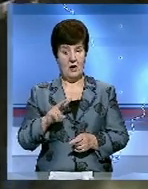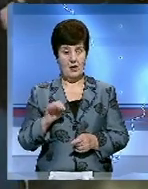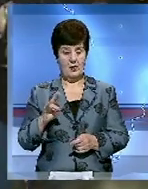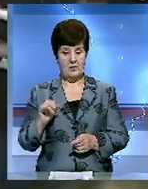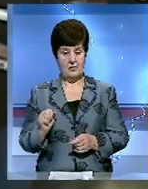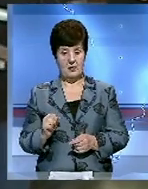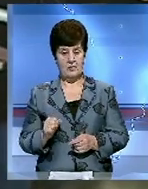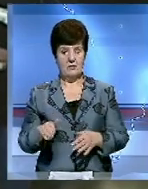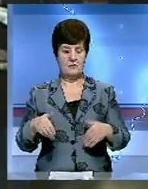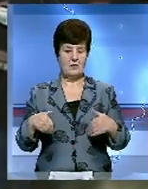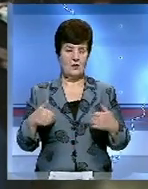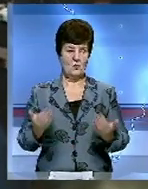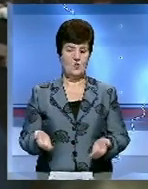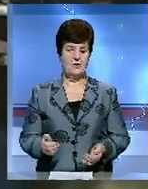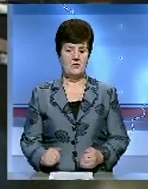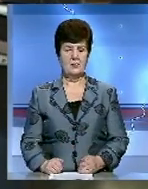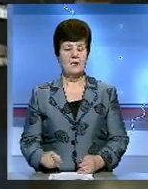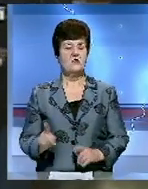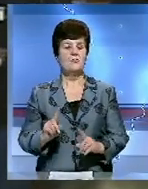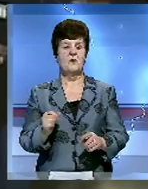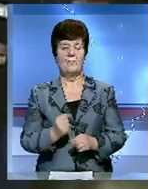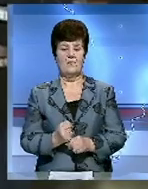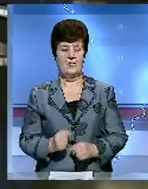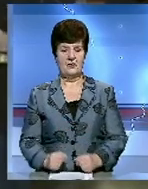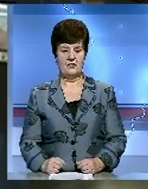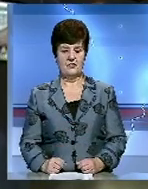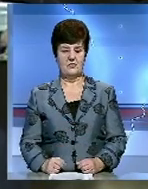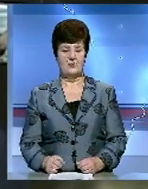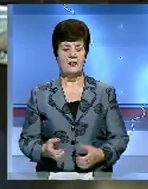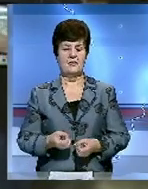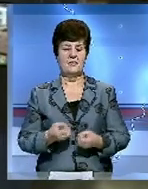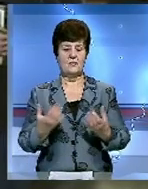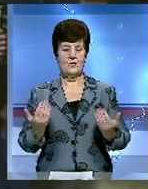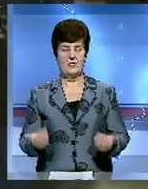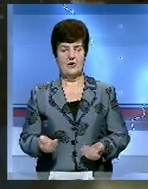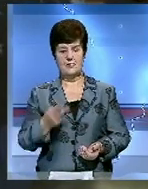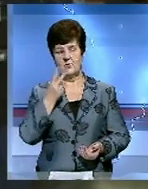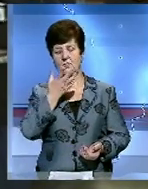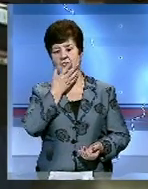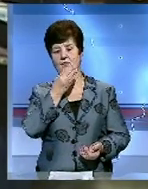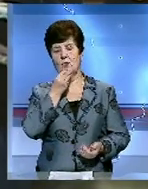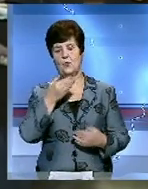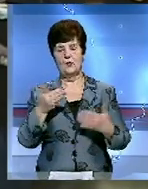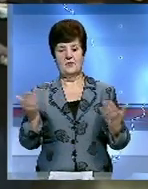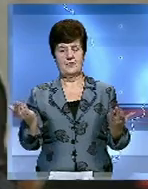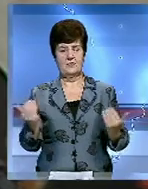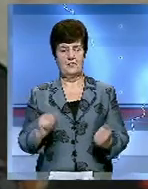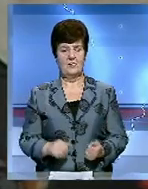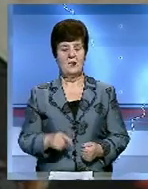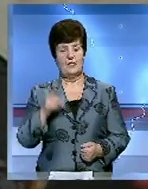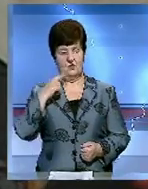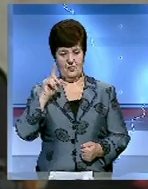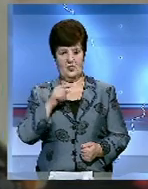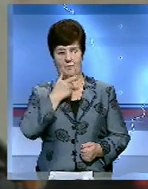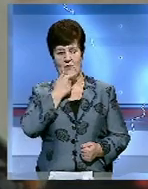Salut. Salut. Ce mai faci? Admir ziua de azi. Uite ce frumos i-a pus. Știi, mai frumos ar fi de la mine de